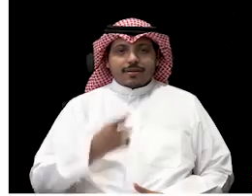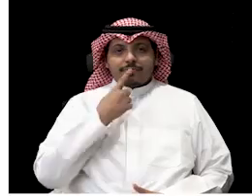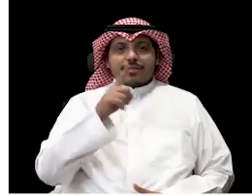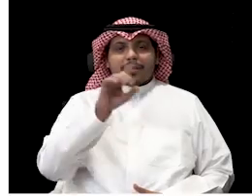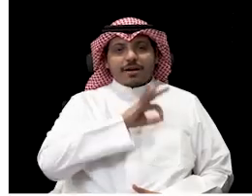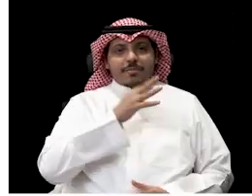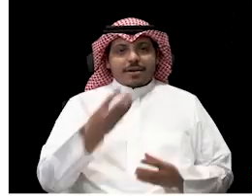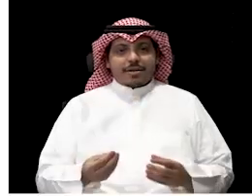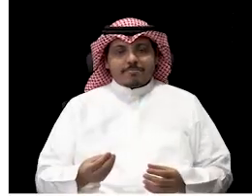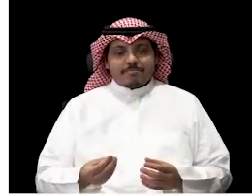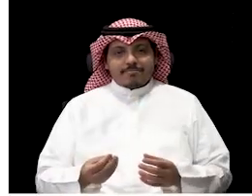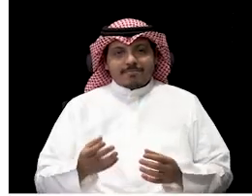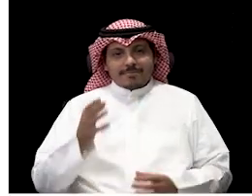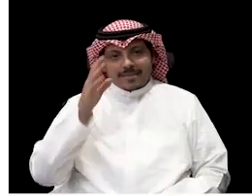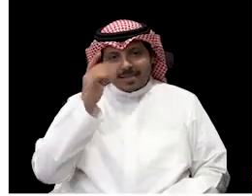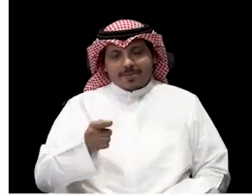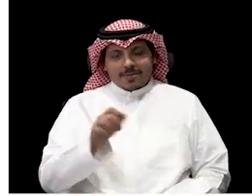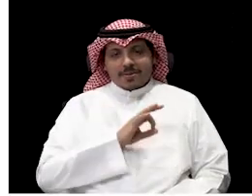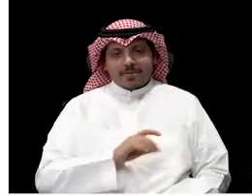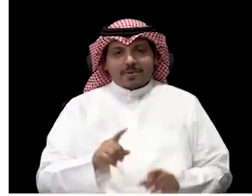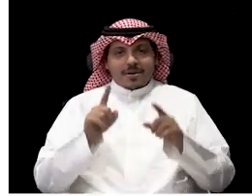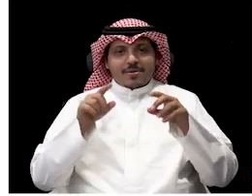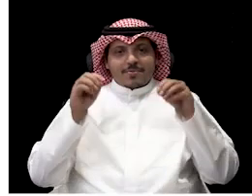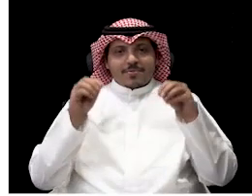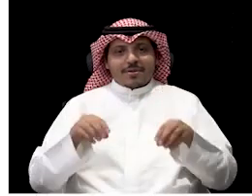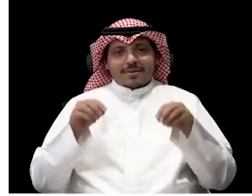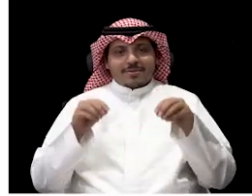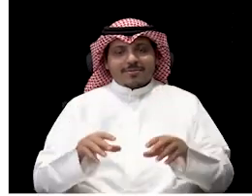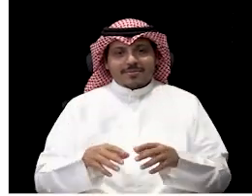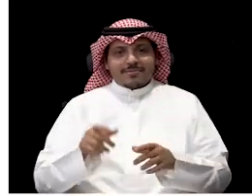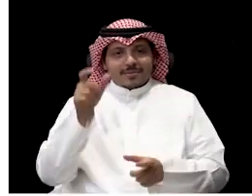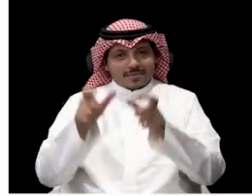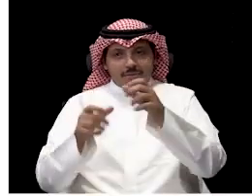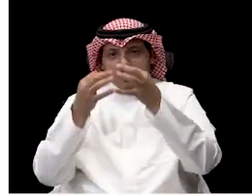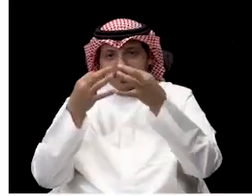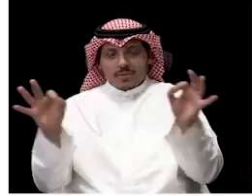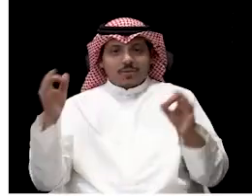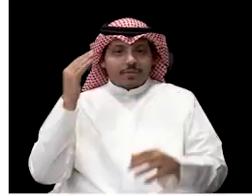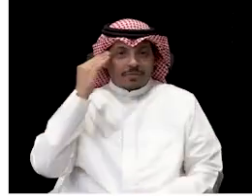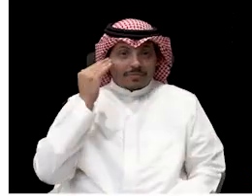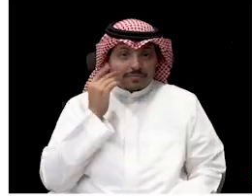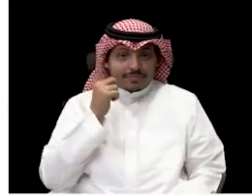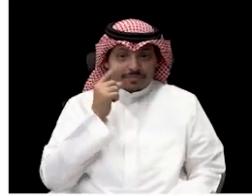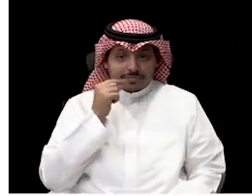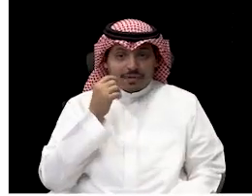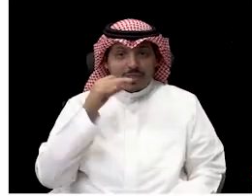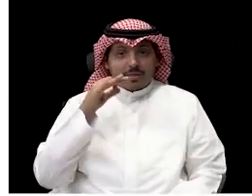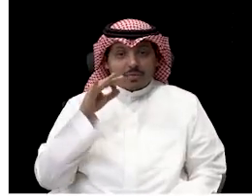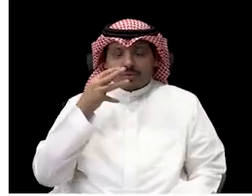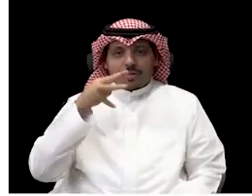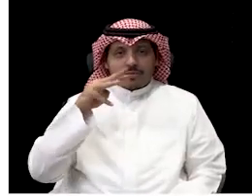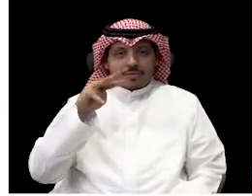بسم الله الرحمن الرحيم. السلام عليكم ورحمة الله وبركاته. حياكم الله طلاب وطالبات الصف الثالث